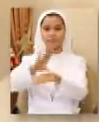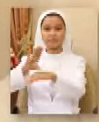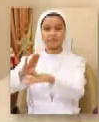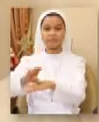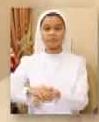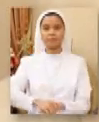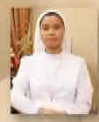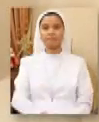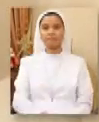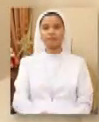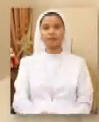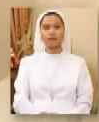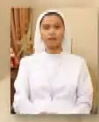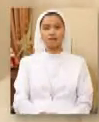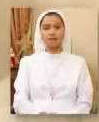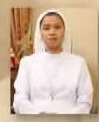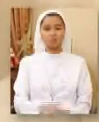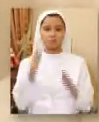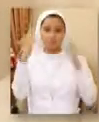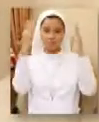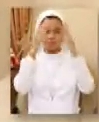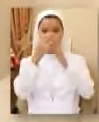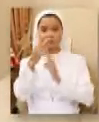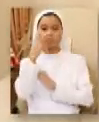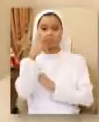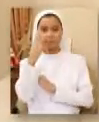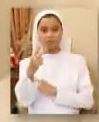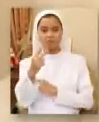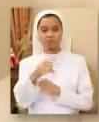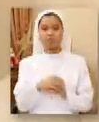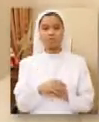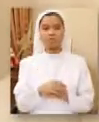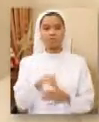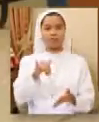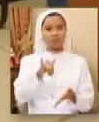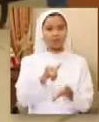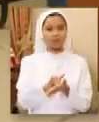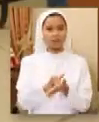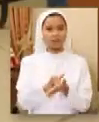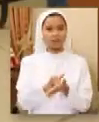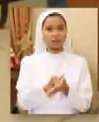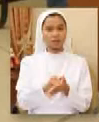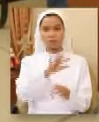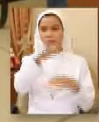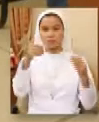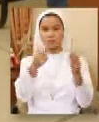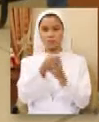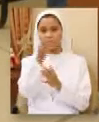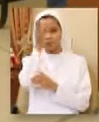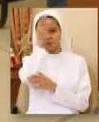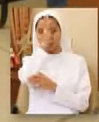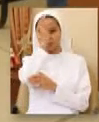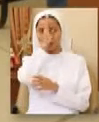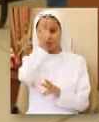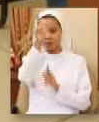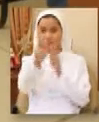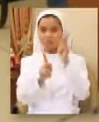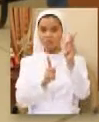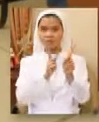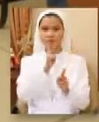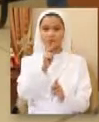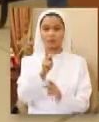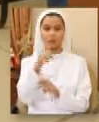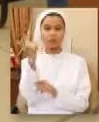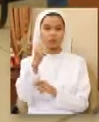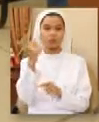No? Eh, na-observe ko yan, alam mo tayo sa Donis, opo, na ang mga Bicolano pagdating sa simbahan. Very generous.